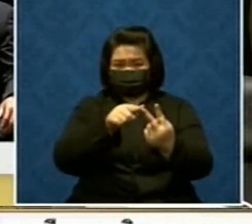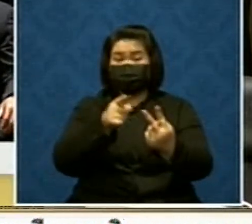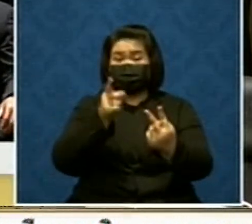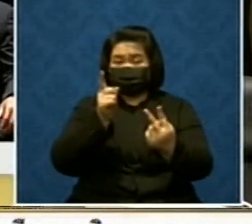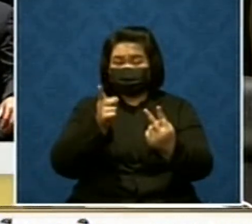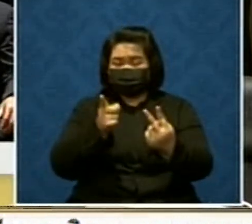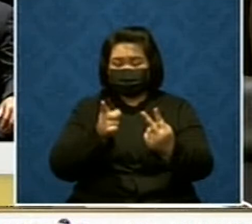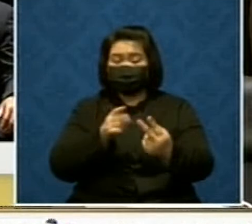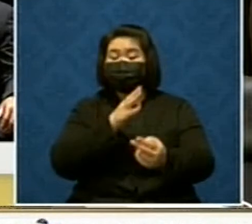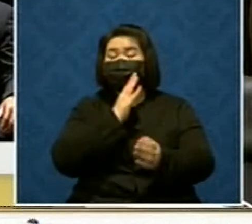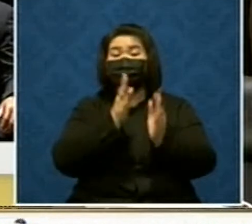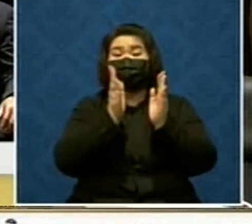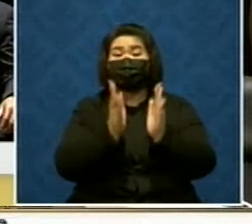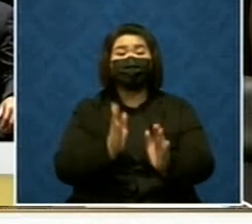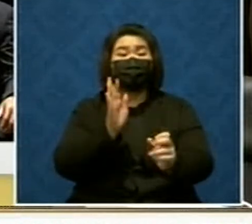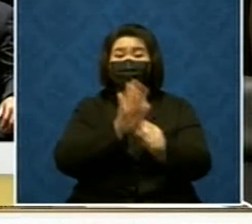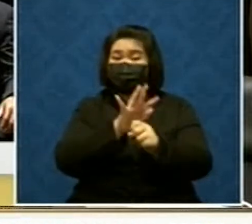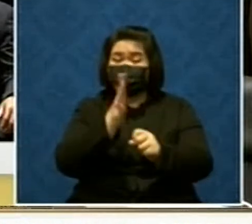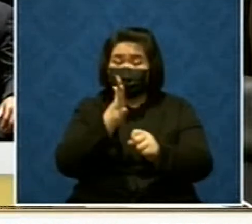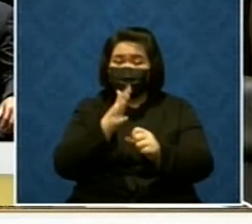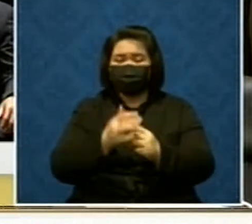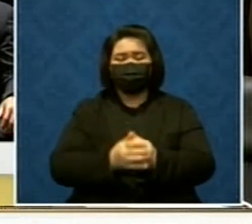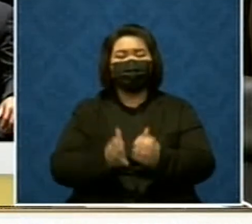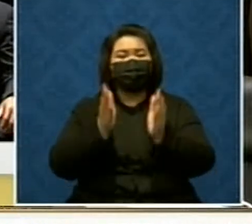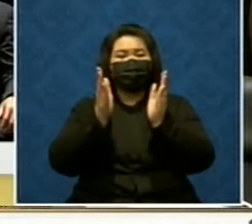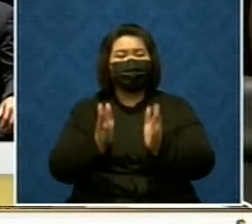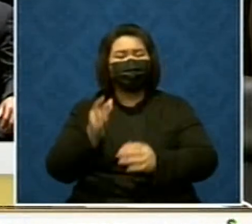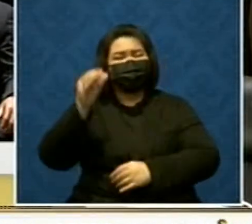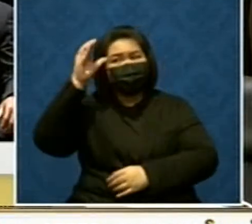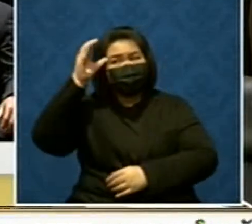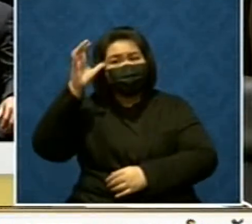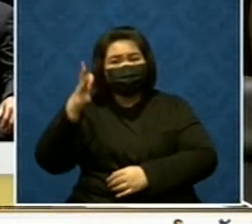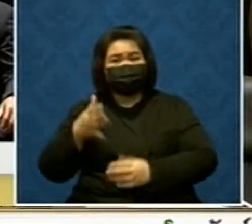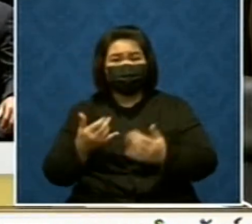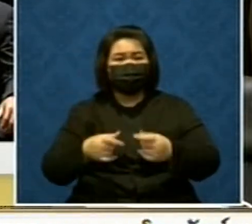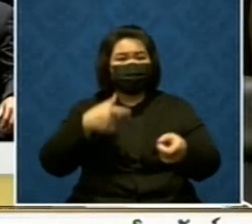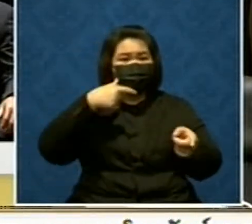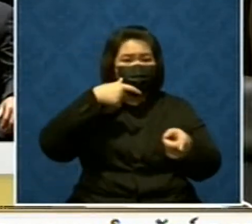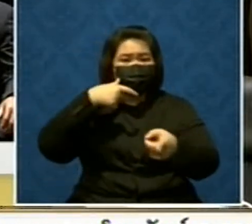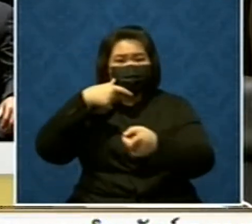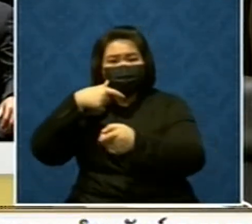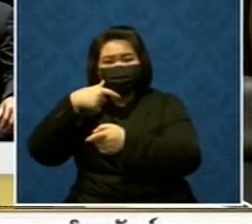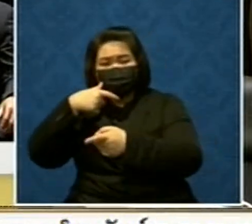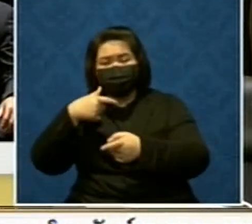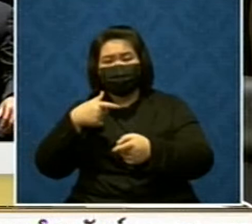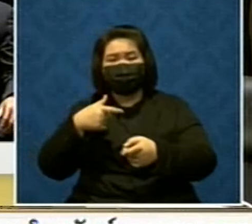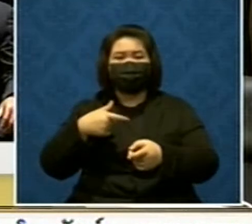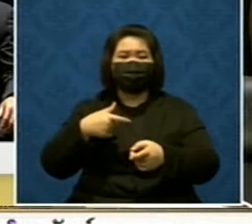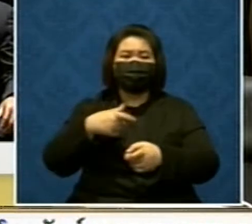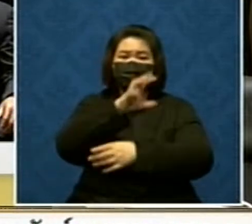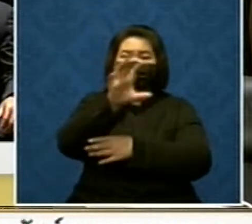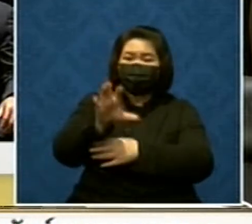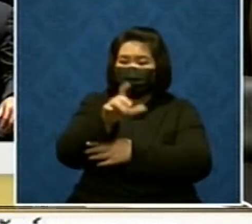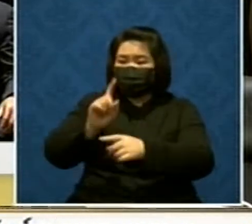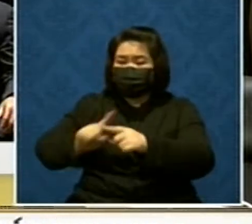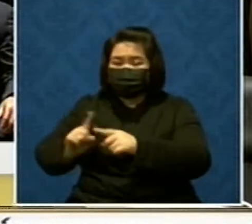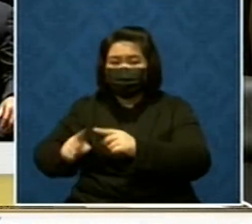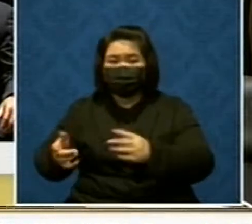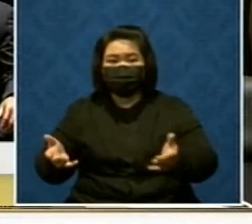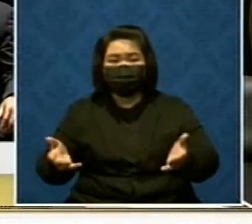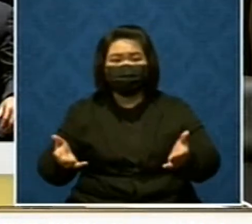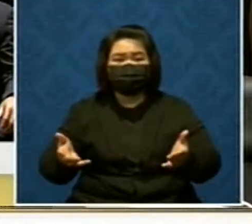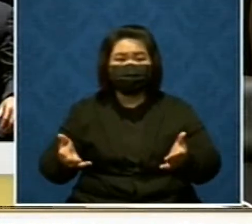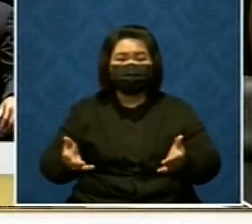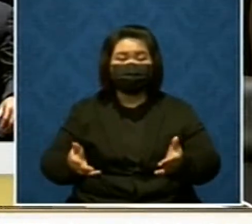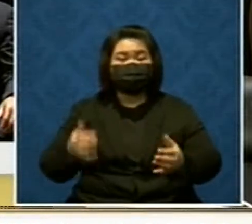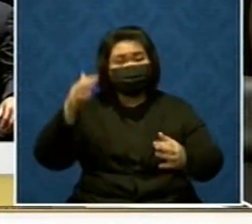ที่ขาดแคลนความรู้วันนี้คอลเซ็นเตอร์เต็มบ้านเต็มเมืองตำรวจเหล่านั้นน่ะป